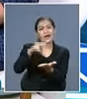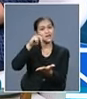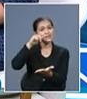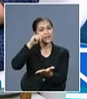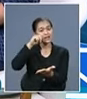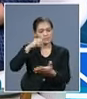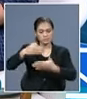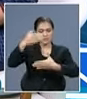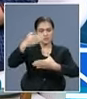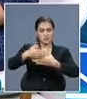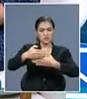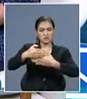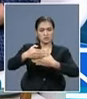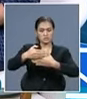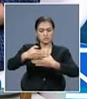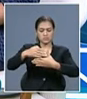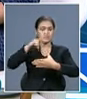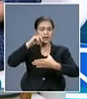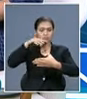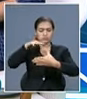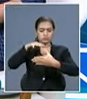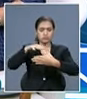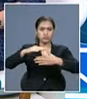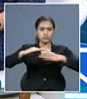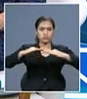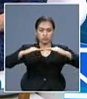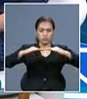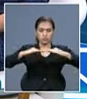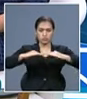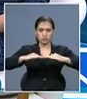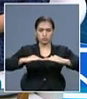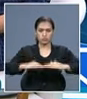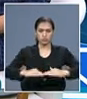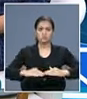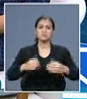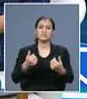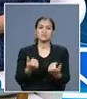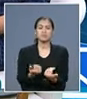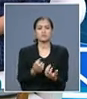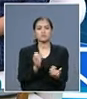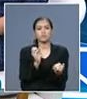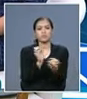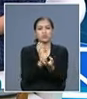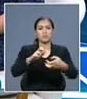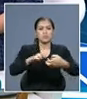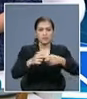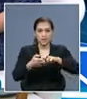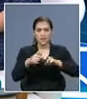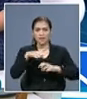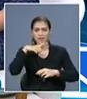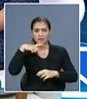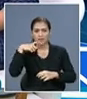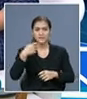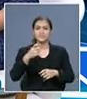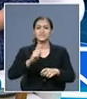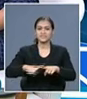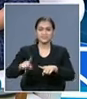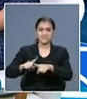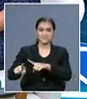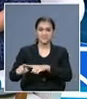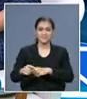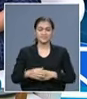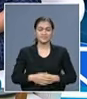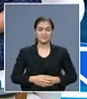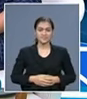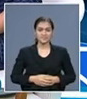ปล่อยน้ำลงอีกอืค่ะก็นั่นทำให้เกิดสถานการณ์ภัยแล้งเกิดขึ้นได้ใช่มั้ยคะแล้วนอกจากนี้นะคะก็ยังมีใน